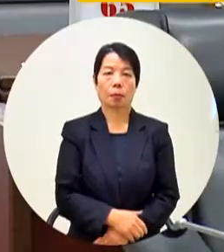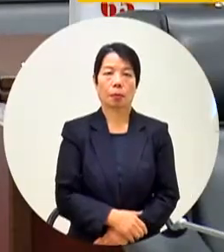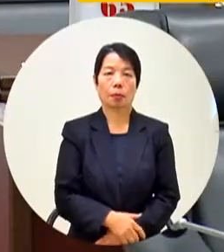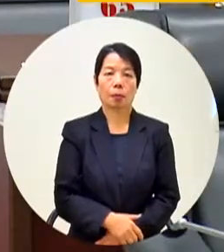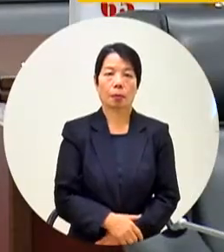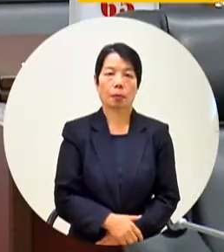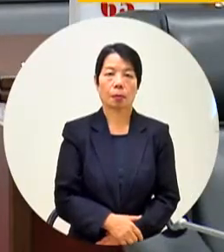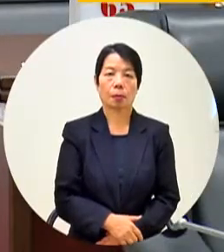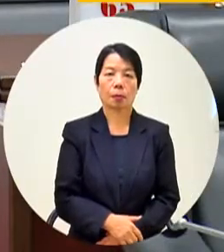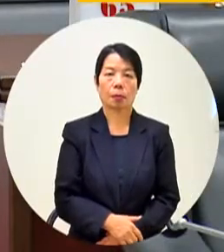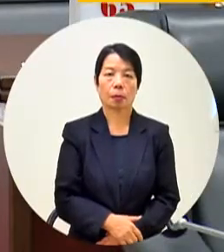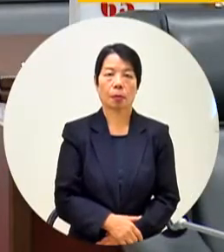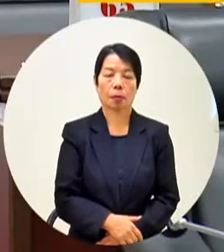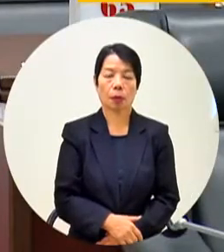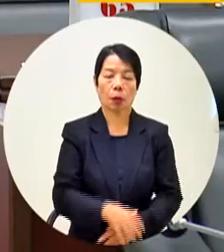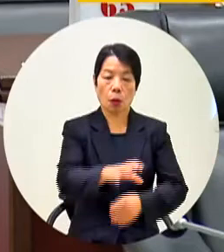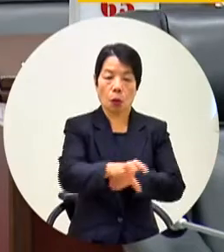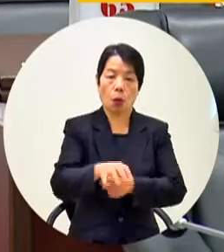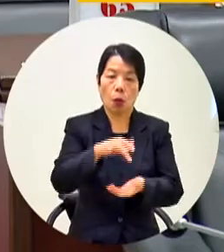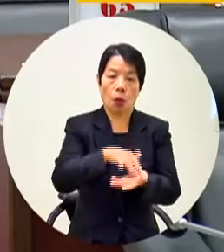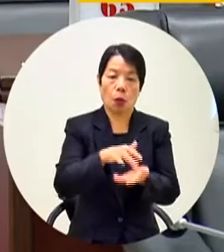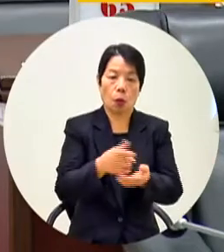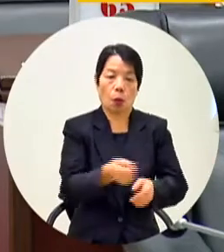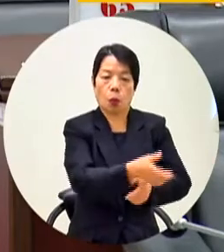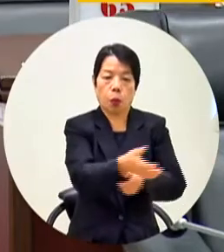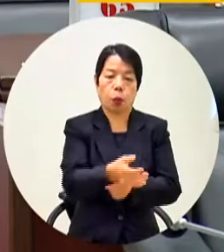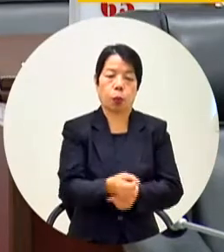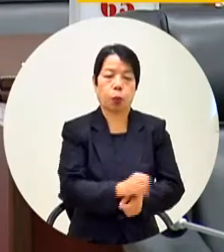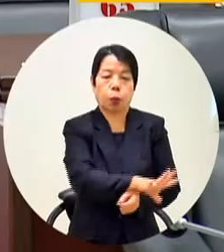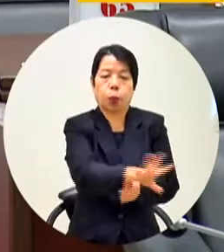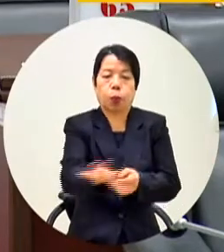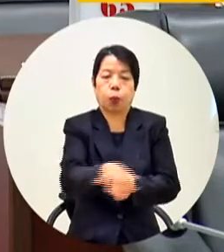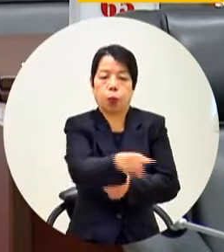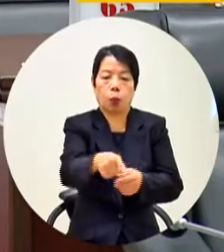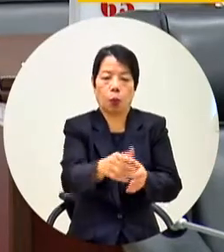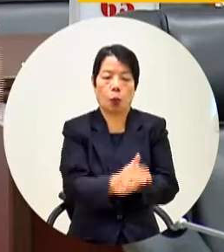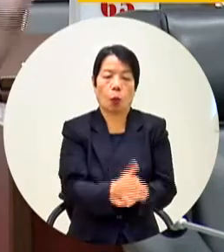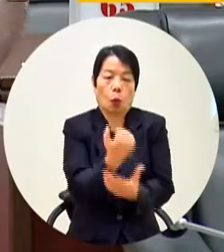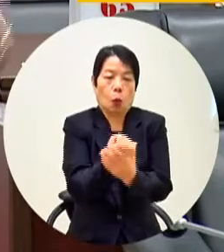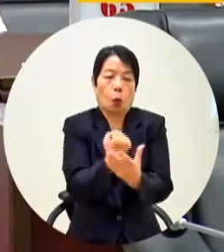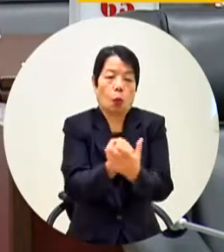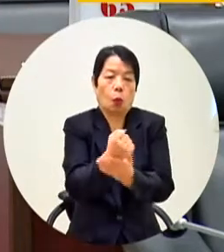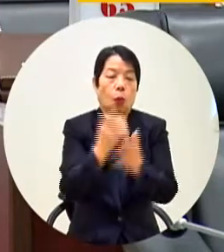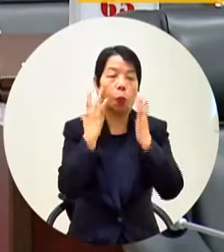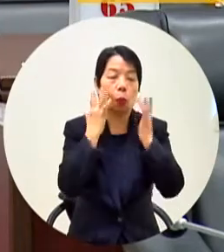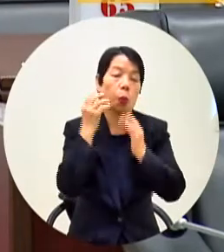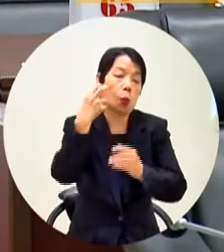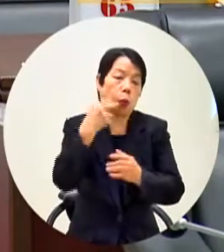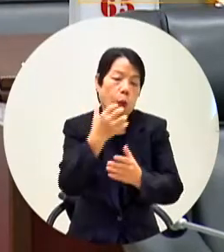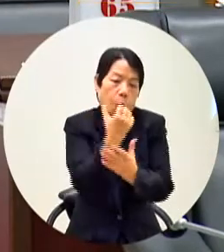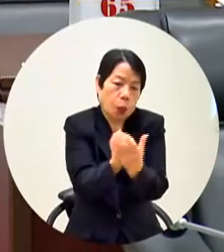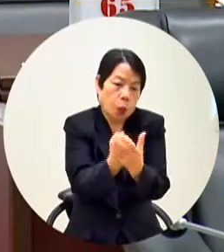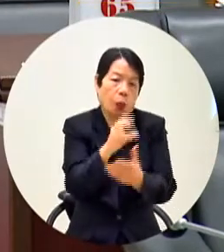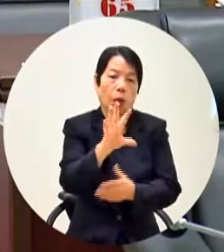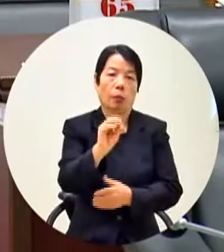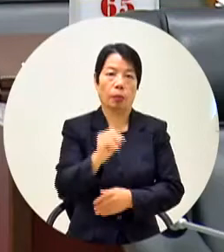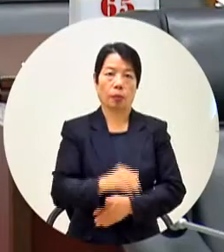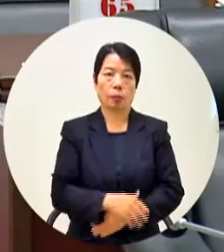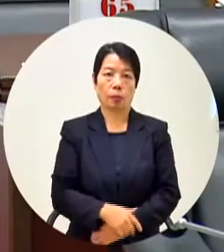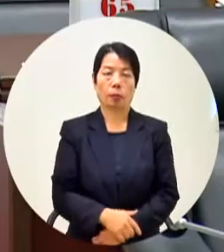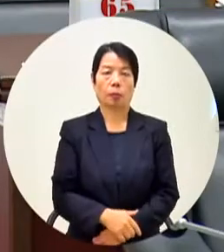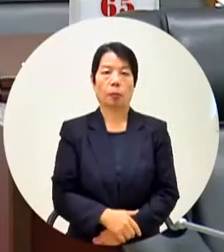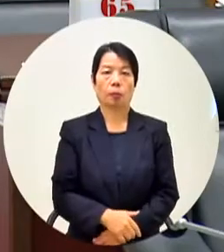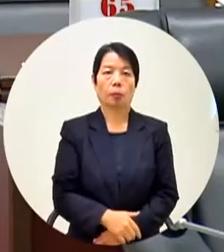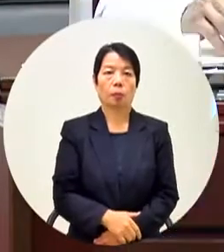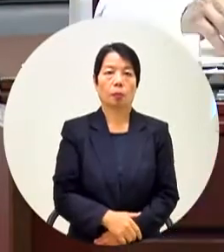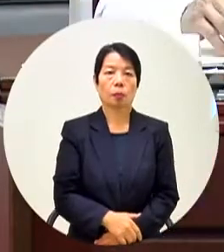我们农药有没有残留在我们的蔬菜水果的上面？那农个那个 黄局长，请答